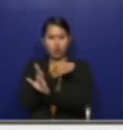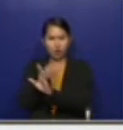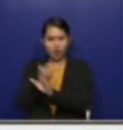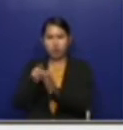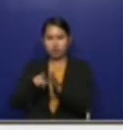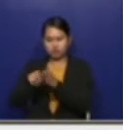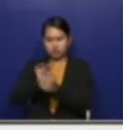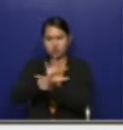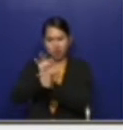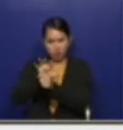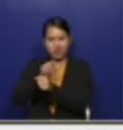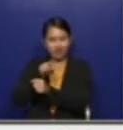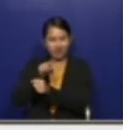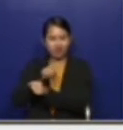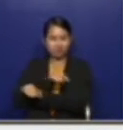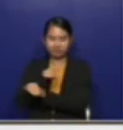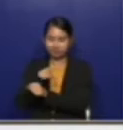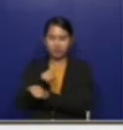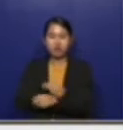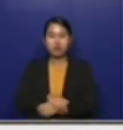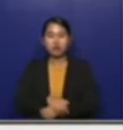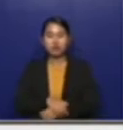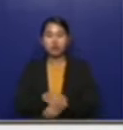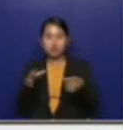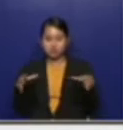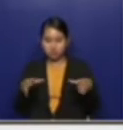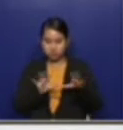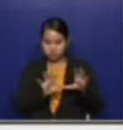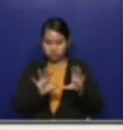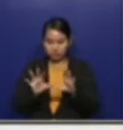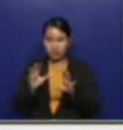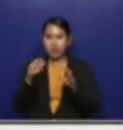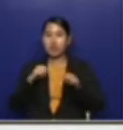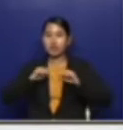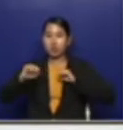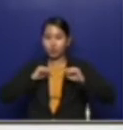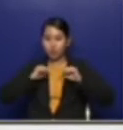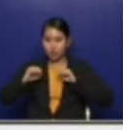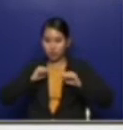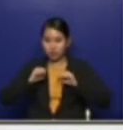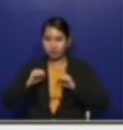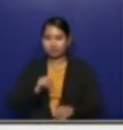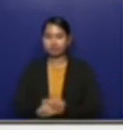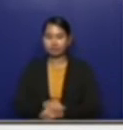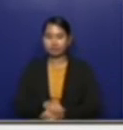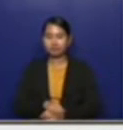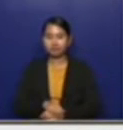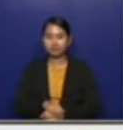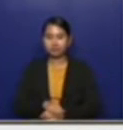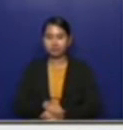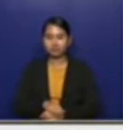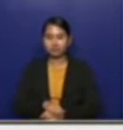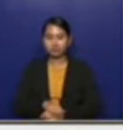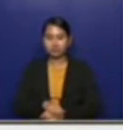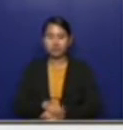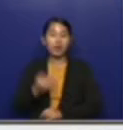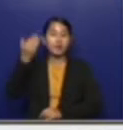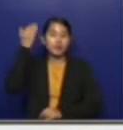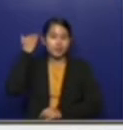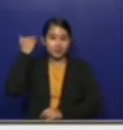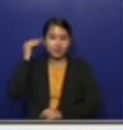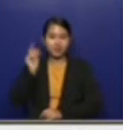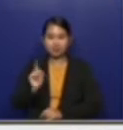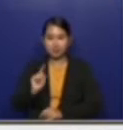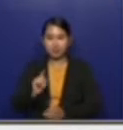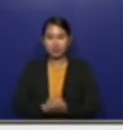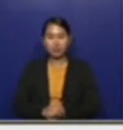ดและการเคลื่อนไหวของเยาวชนก่อนโควิดระบาดที่ผ่านมานั้น